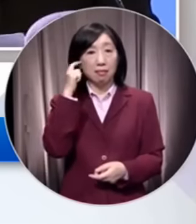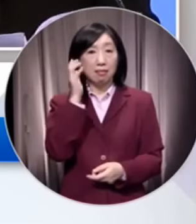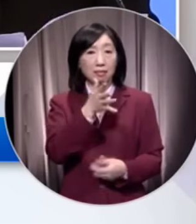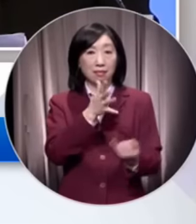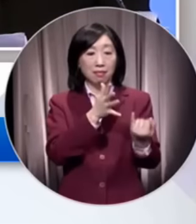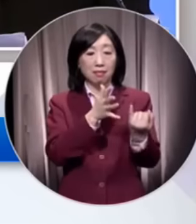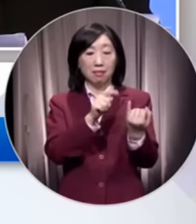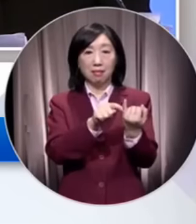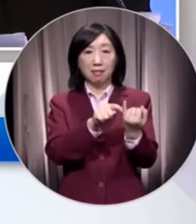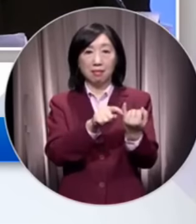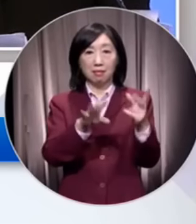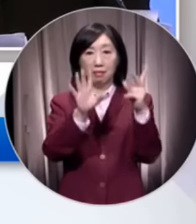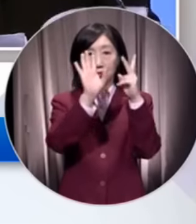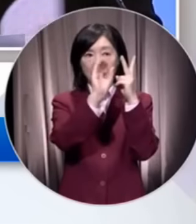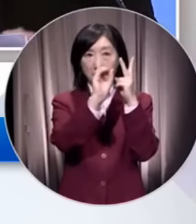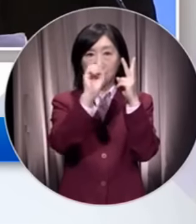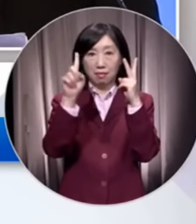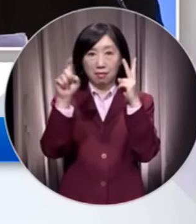在